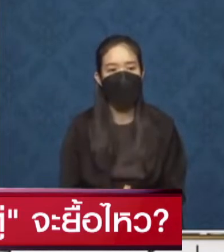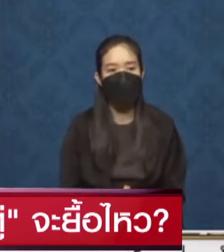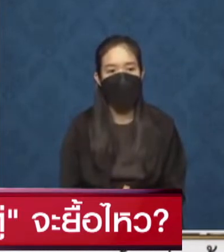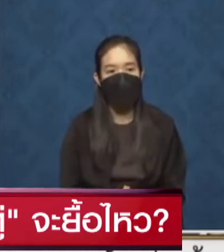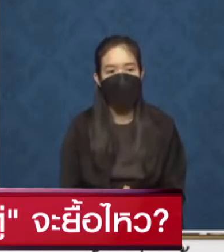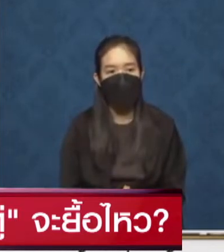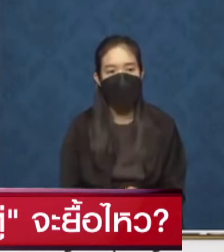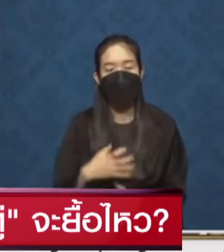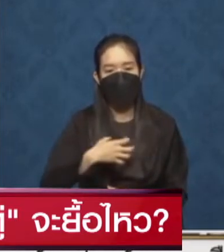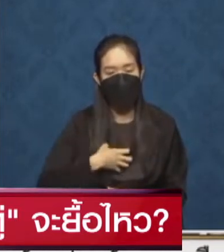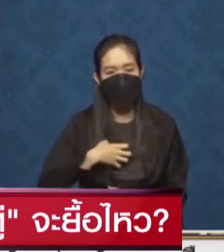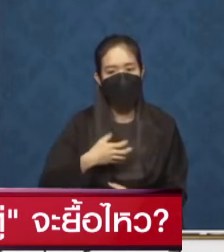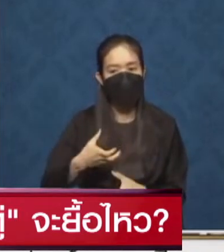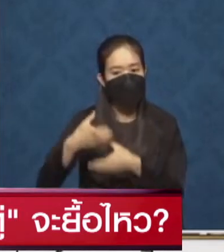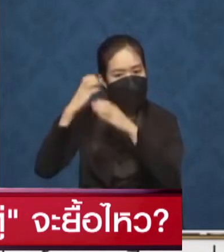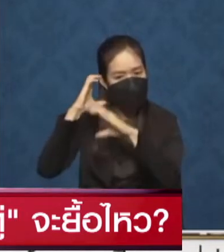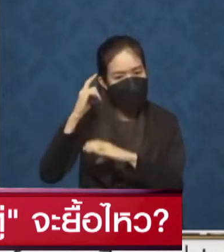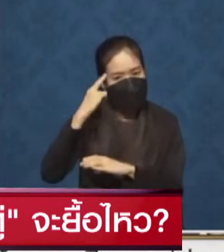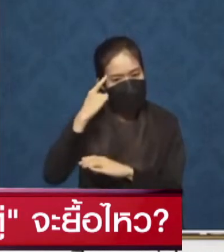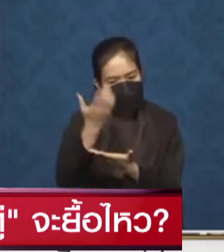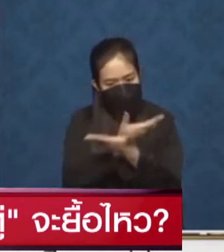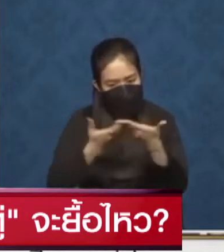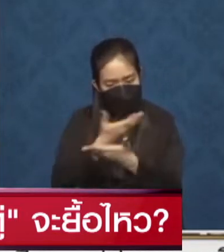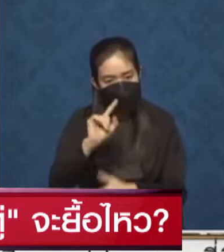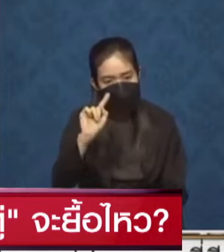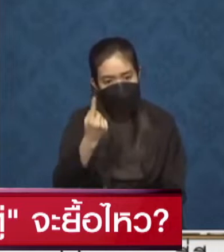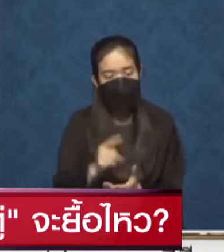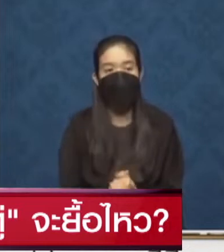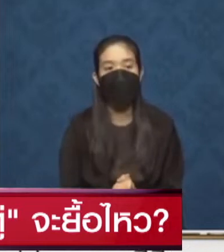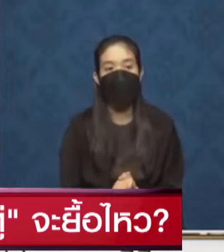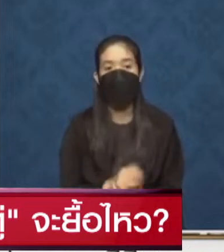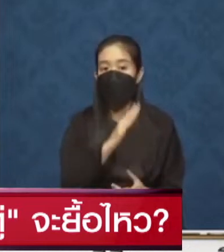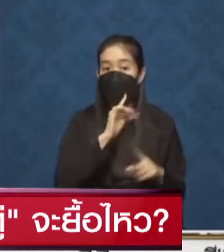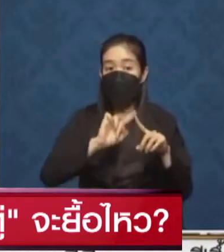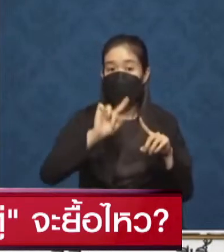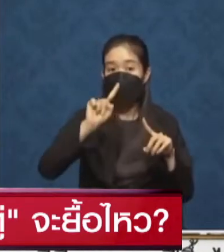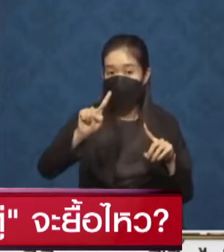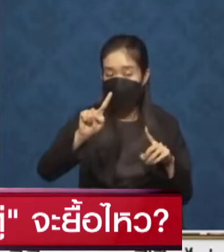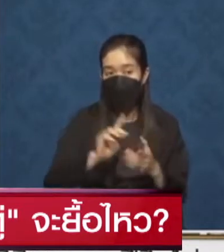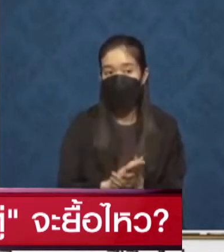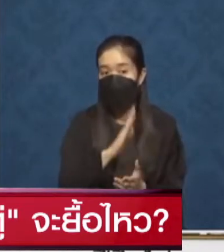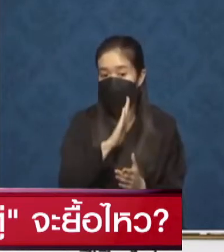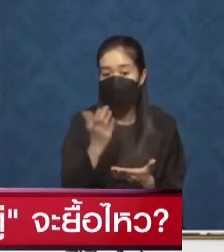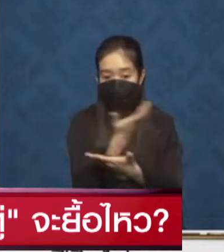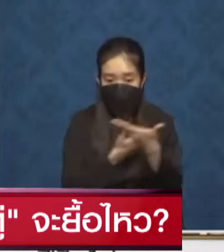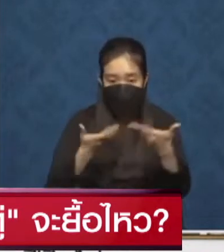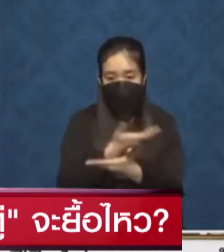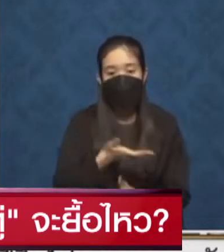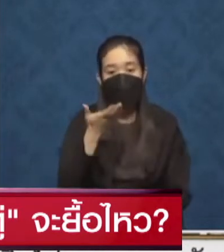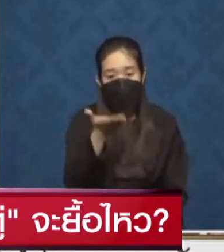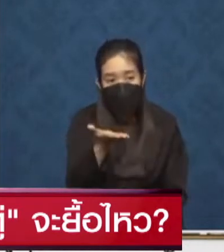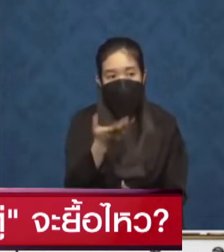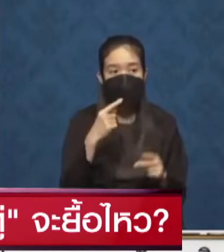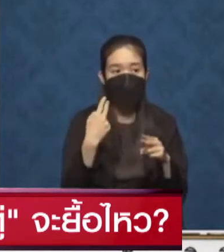หรือเปล่าเพราะเห็นว่าการนับองค์ประชุมไม่ได้เป็นยติดังนั้นขอให้ประธานทบทวนคำหารือใหม่และ